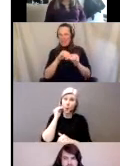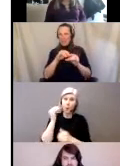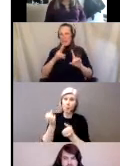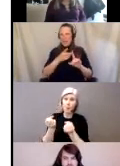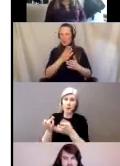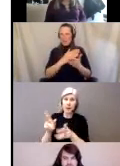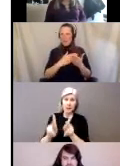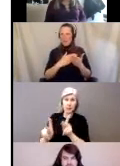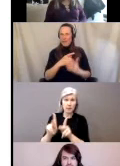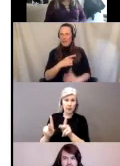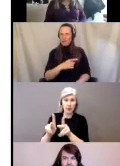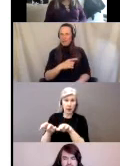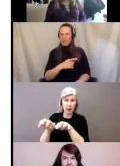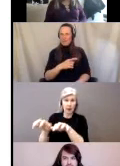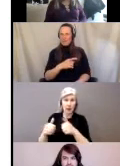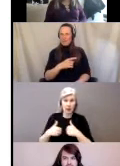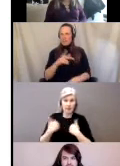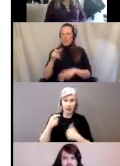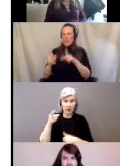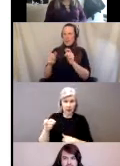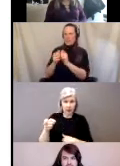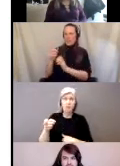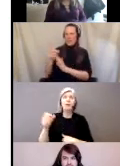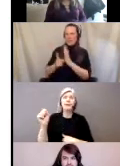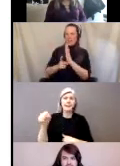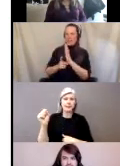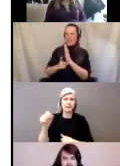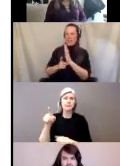2. Et les gens qui ont des déficiences